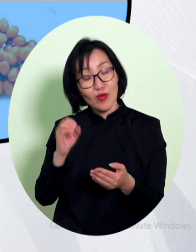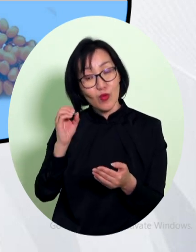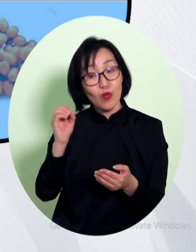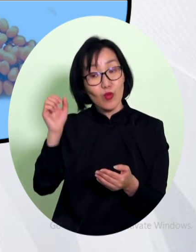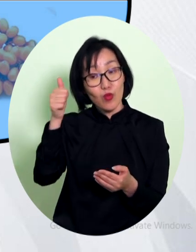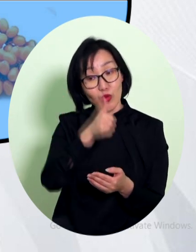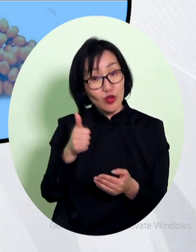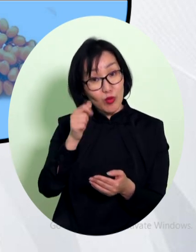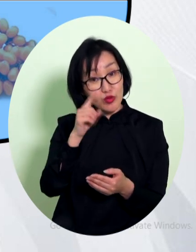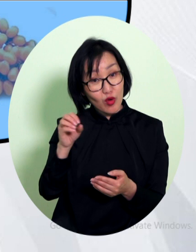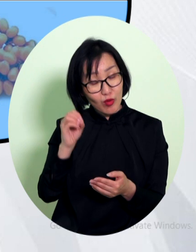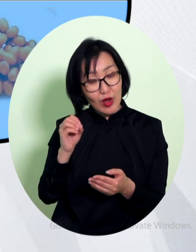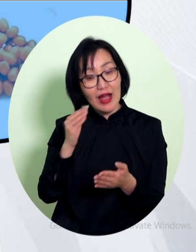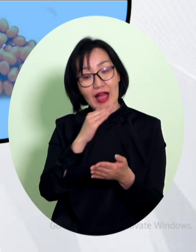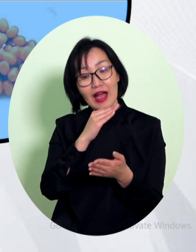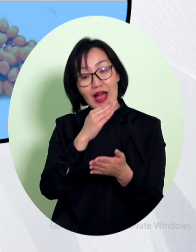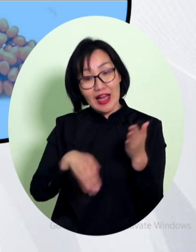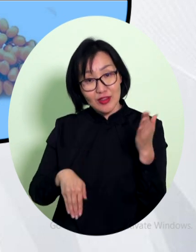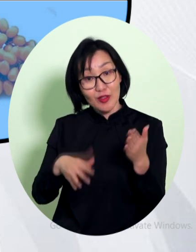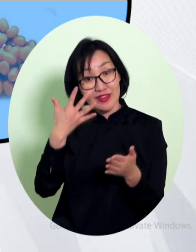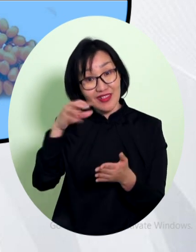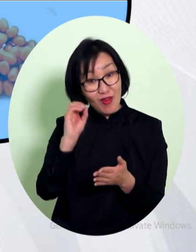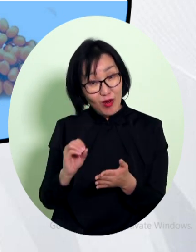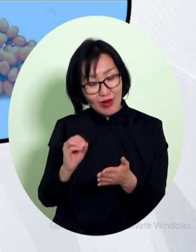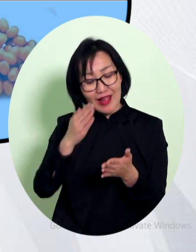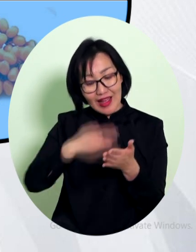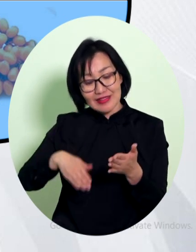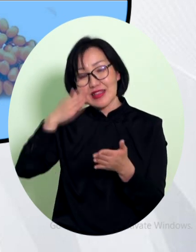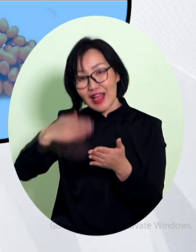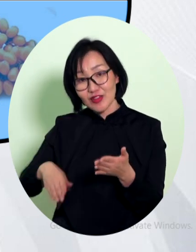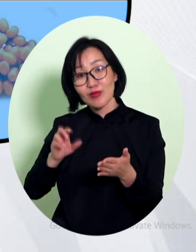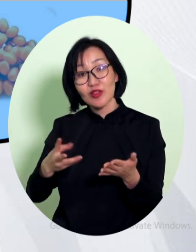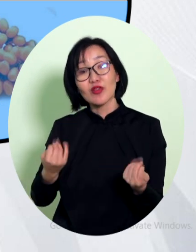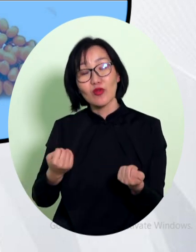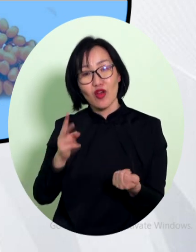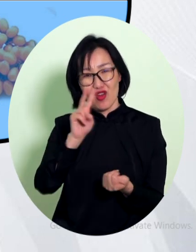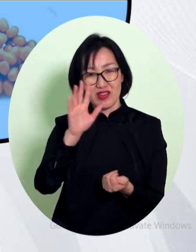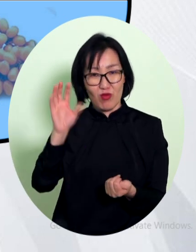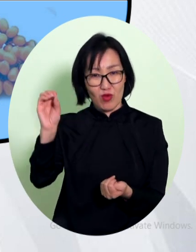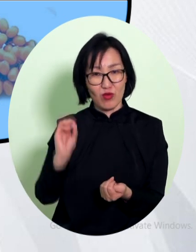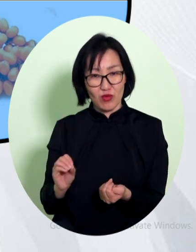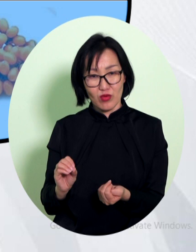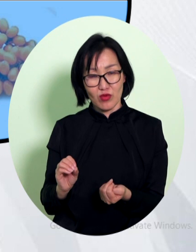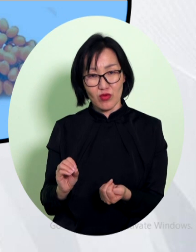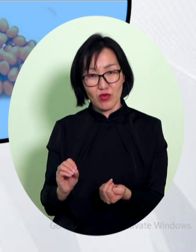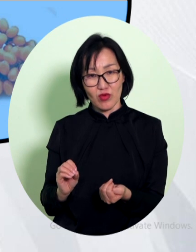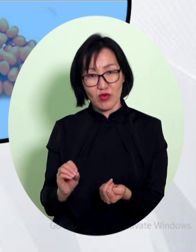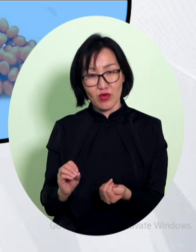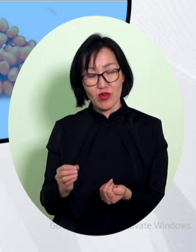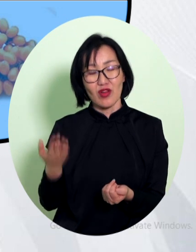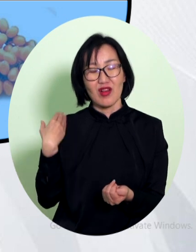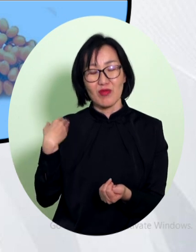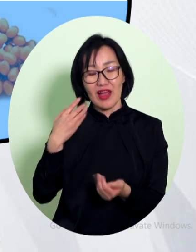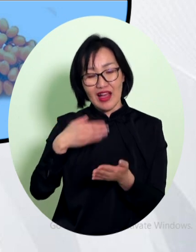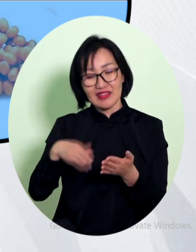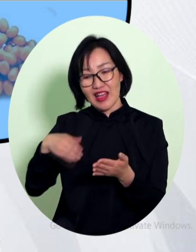Бүтэн бол 100, хагас 50. Хагасын хагас 25%. Хагасын хагасыг бид нар 2